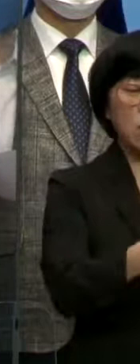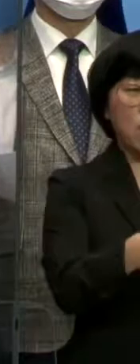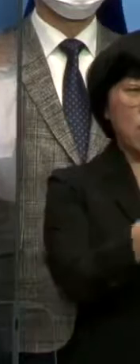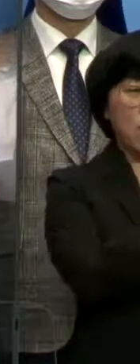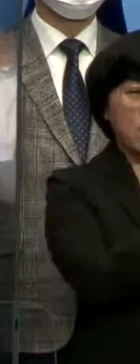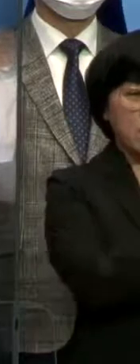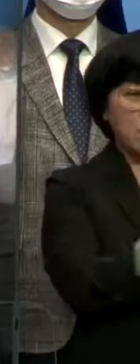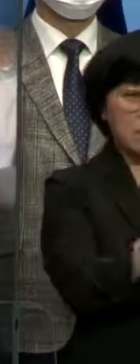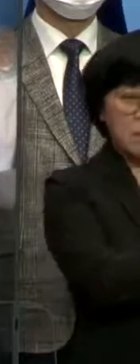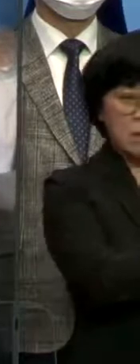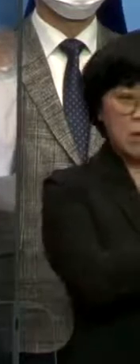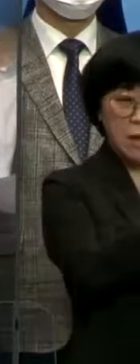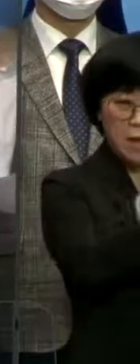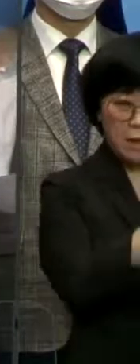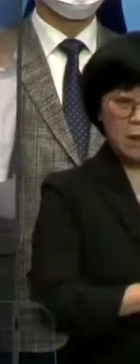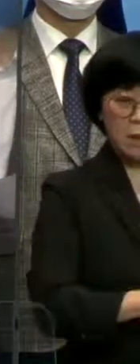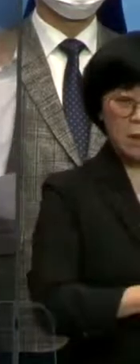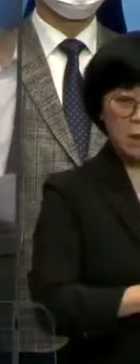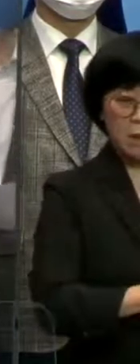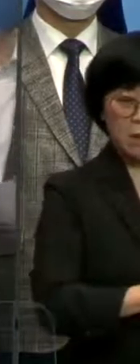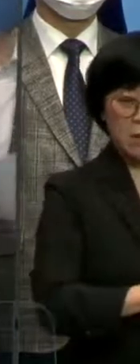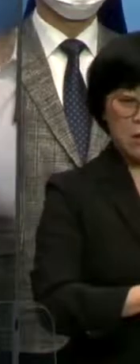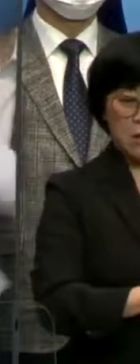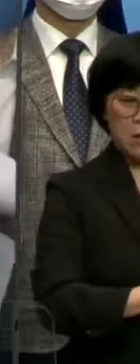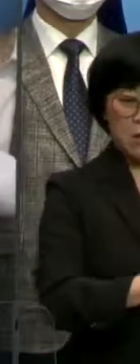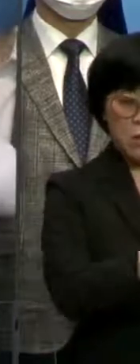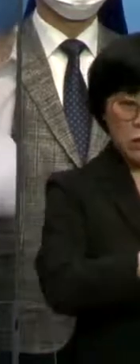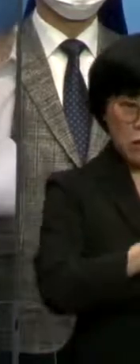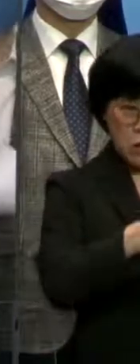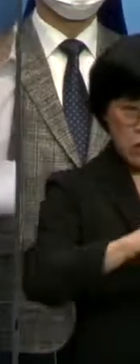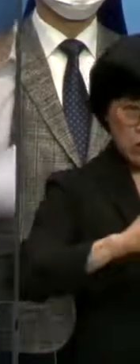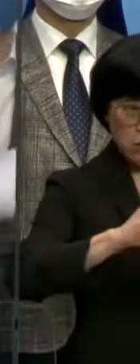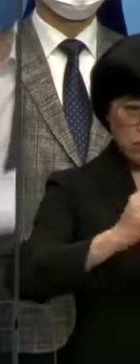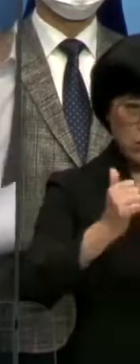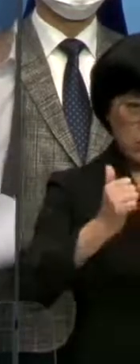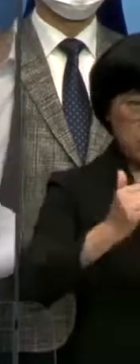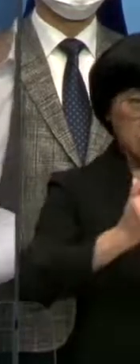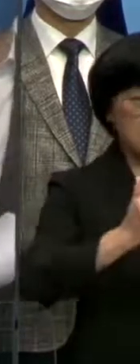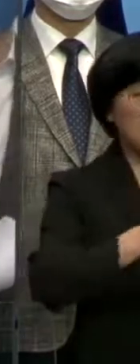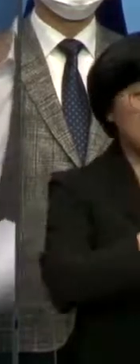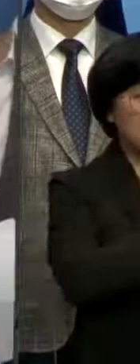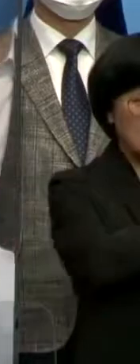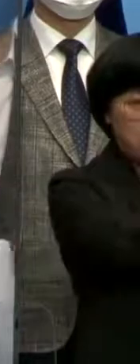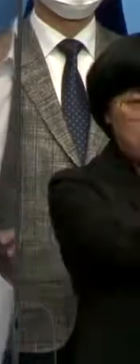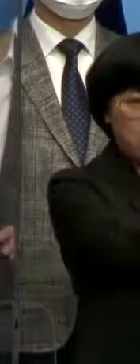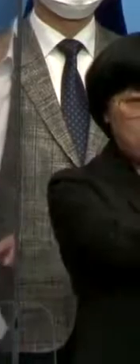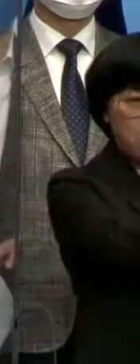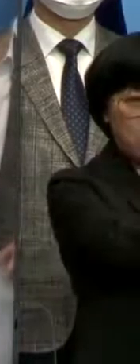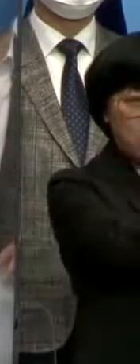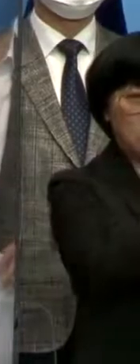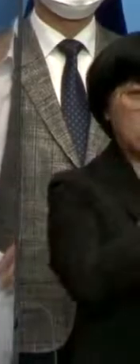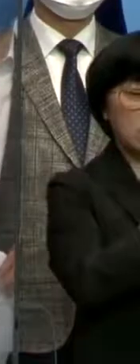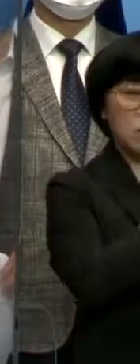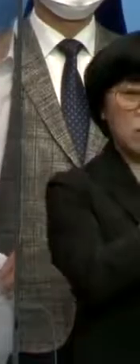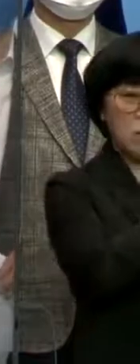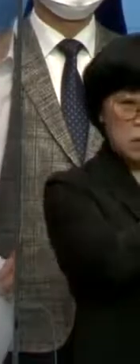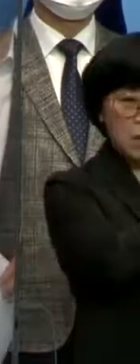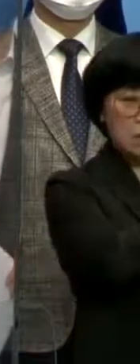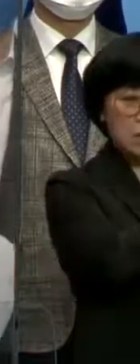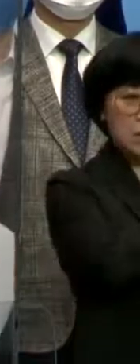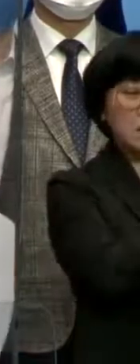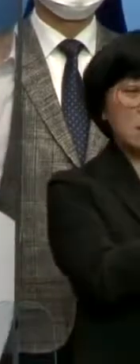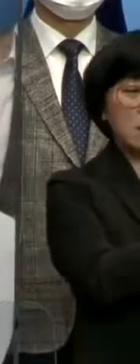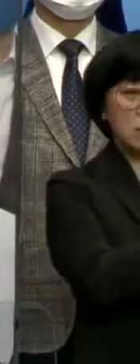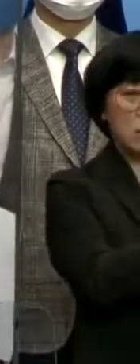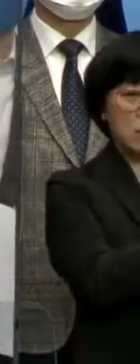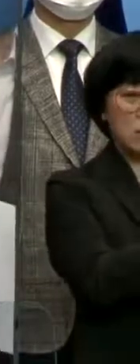의료법 개정안이 반드시 이번 정기국회에서 통과될 것을 요청하는